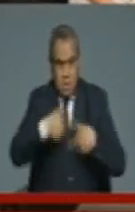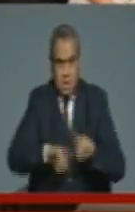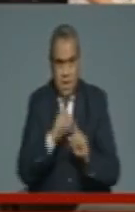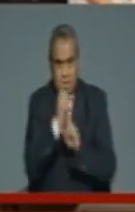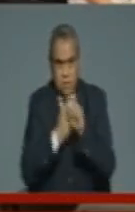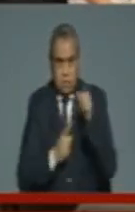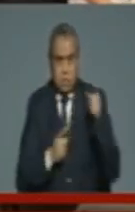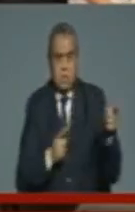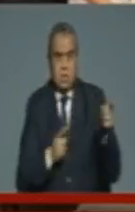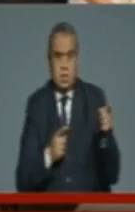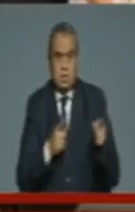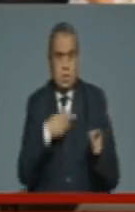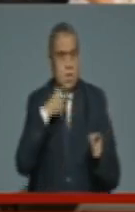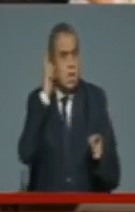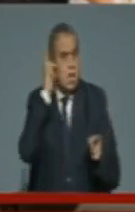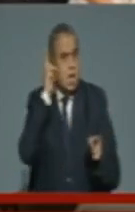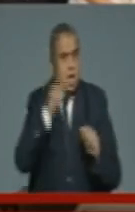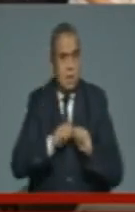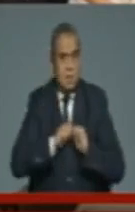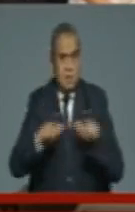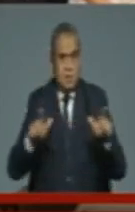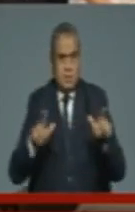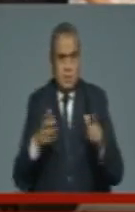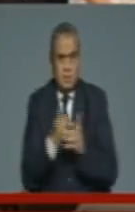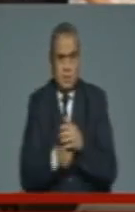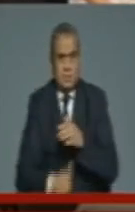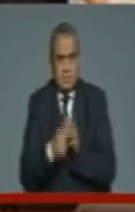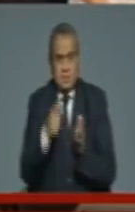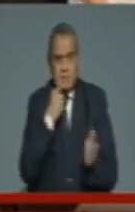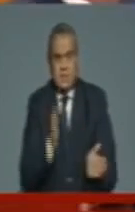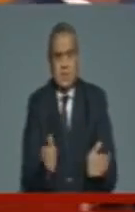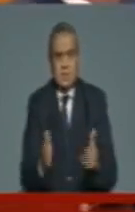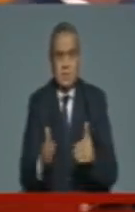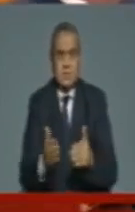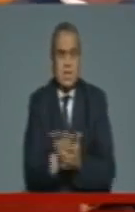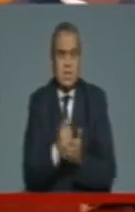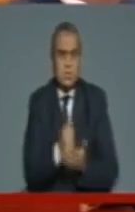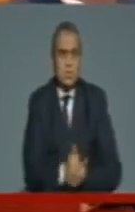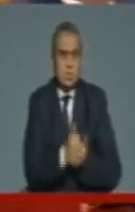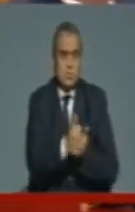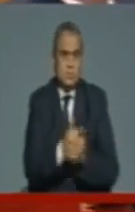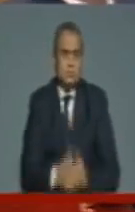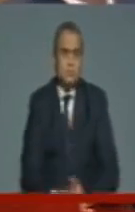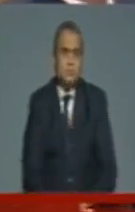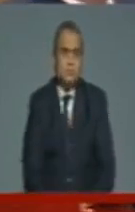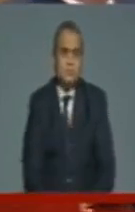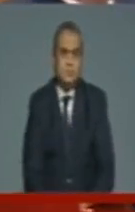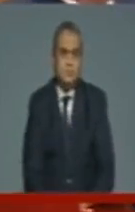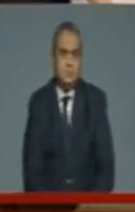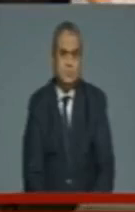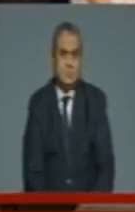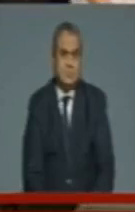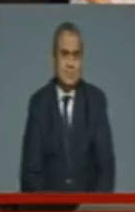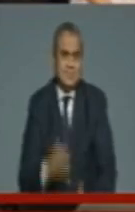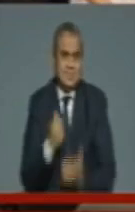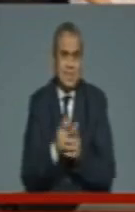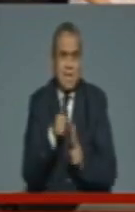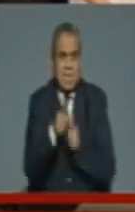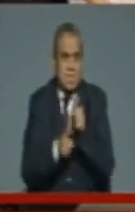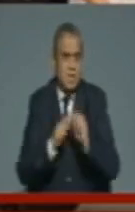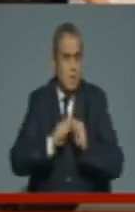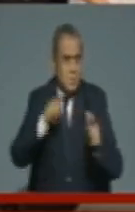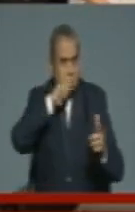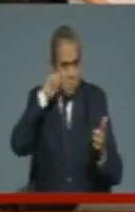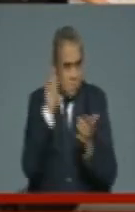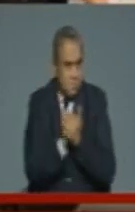يعني هبرة نحطها في الصندوق. ها؟ لا على الهوا كده؟